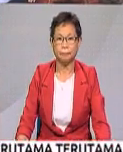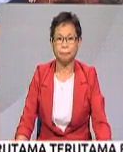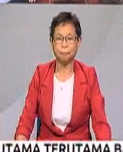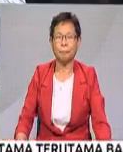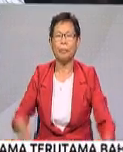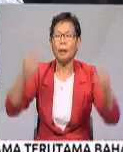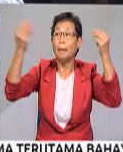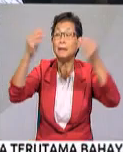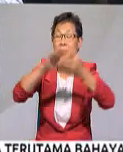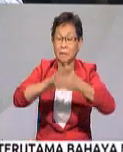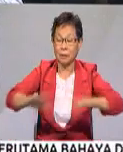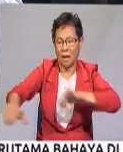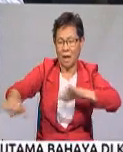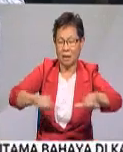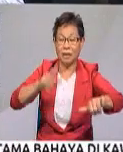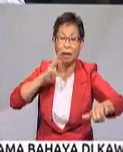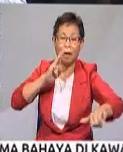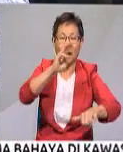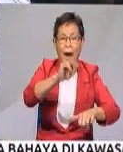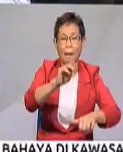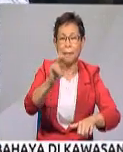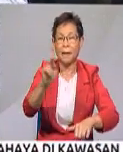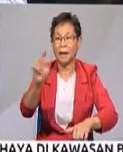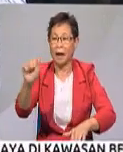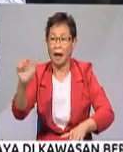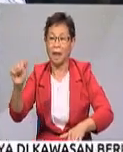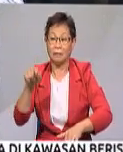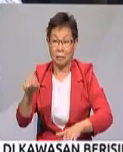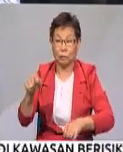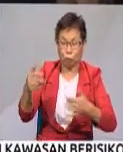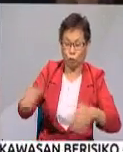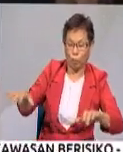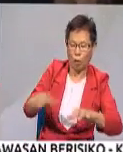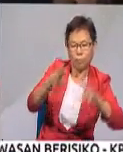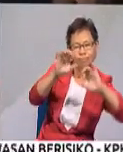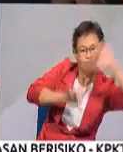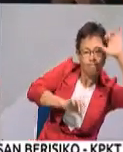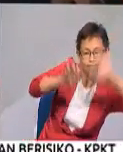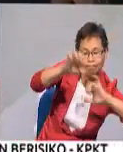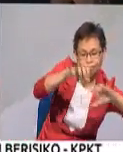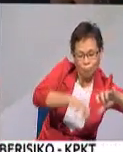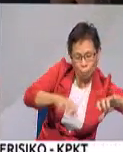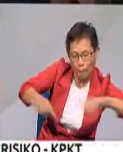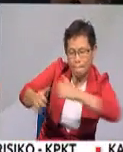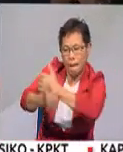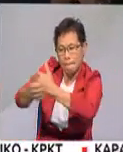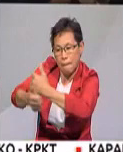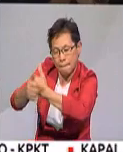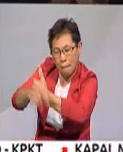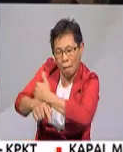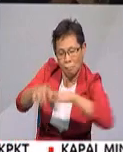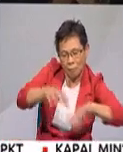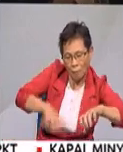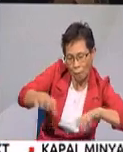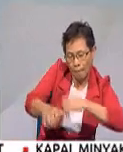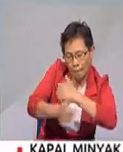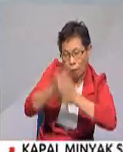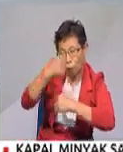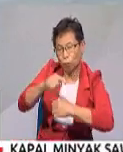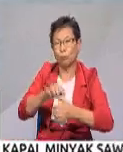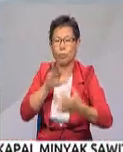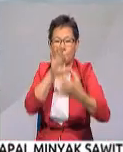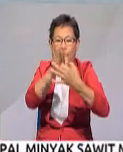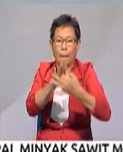Katanya Majlis Keselamatan Aktiviti Air MKAA juga telah melaksanakan penilaian di kawasan berisiko tinggi bagi tujuan